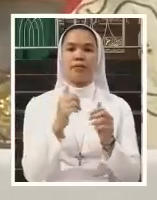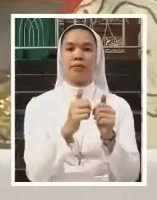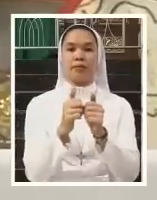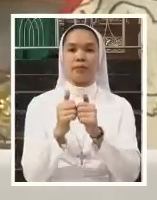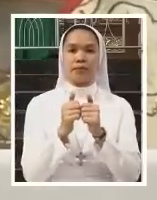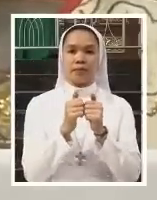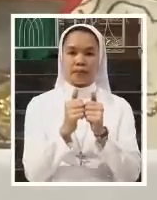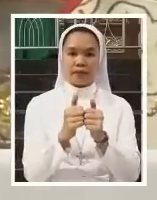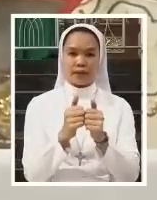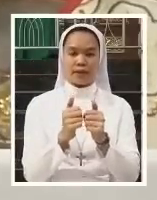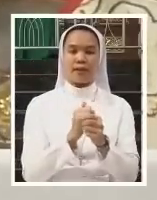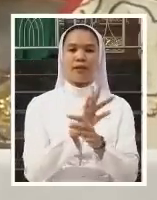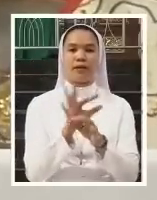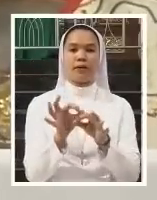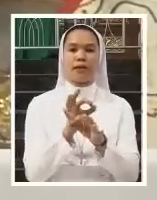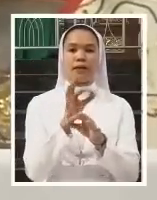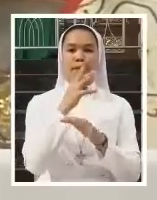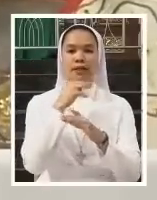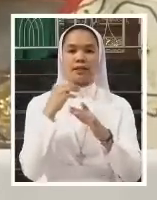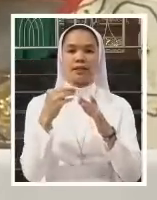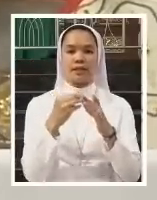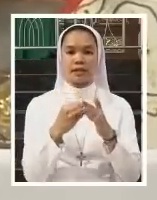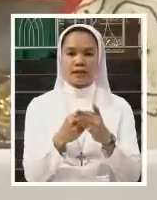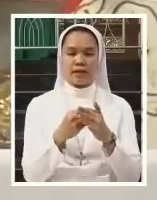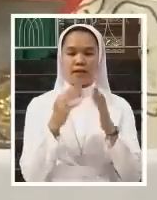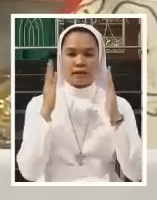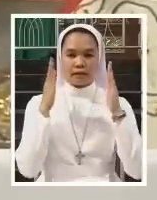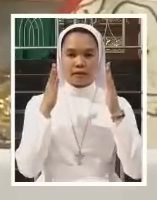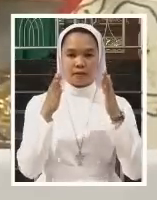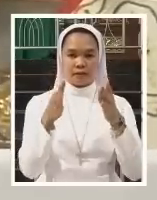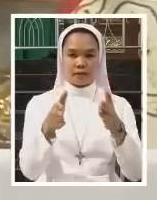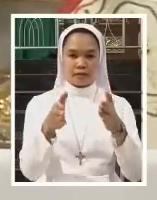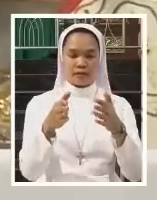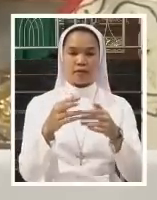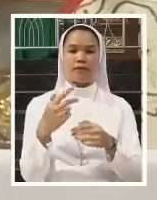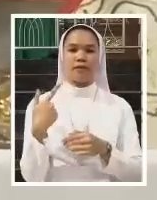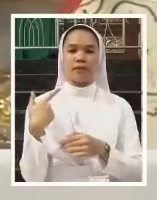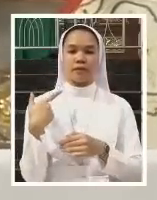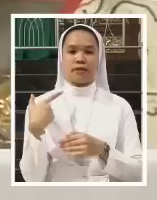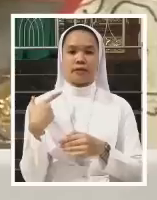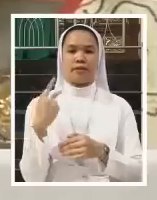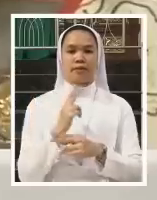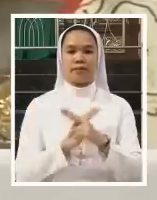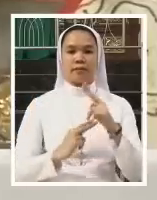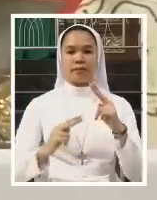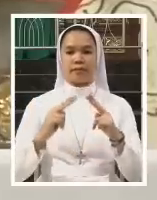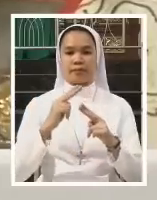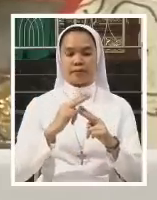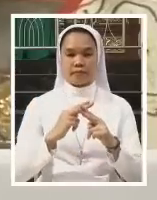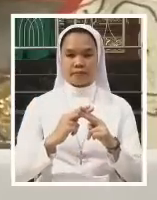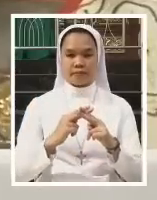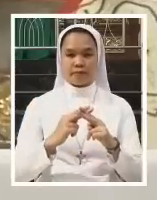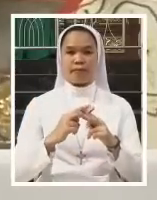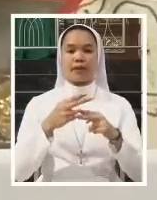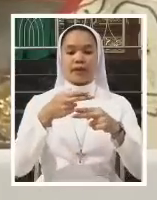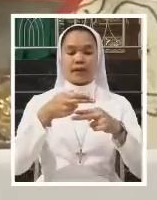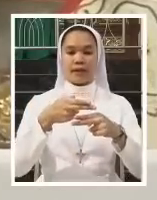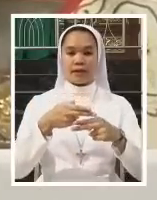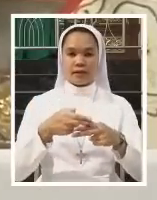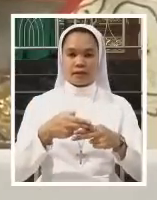mga banal na misteryo sa pagduon kang mga kamot. Sa ngaran